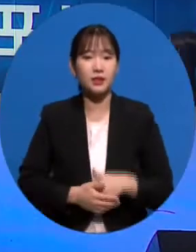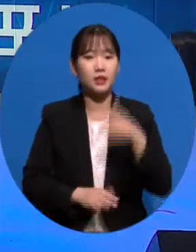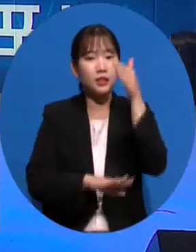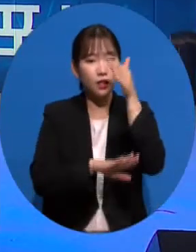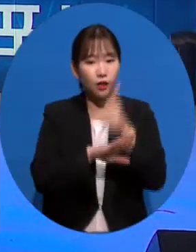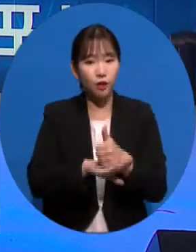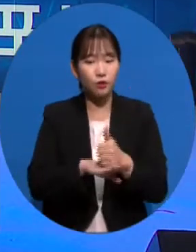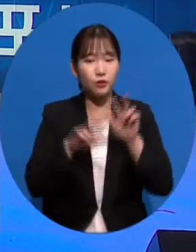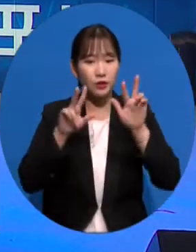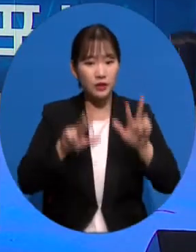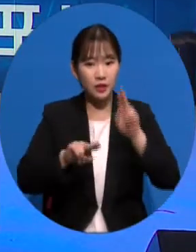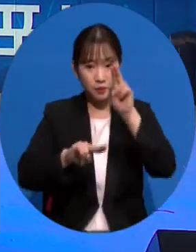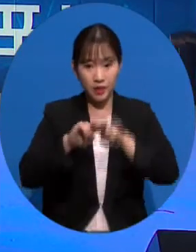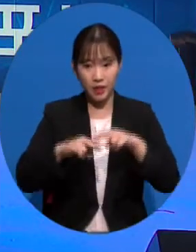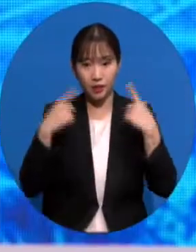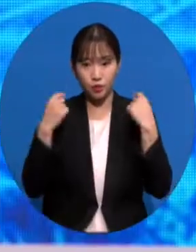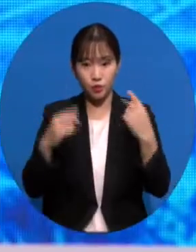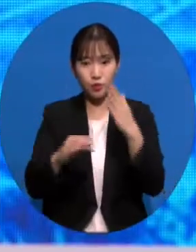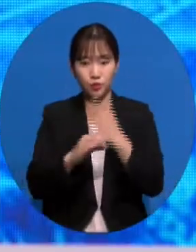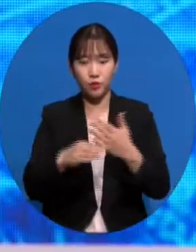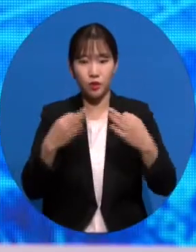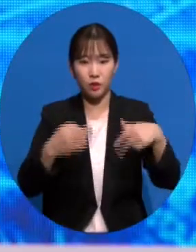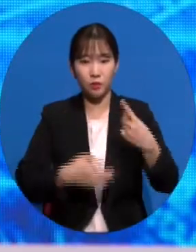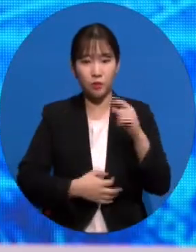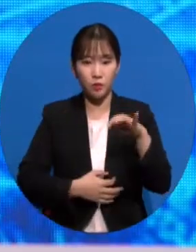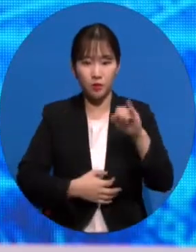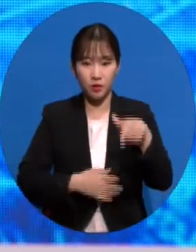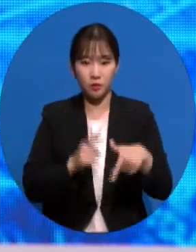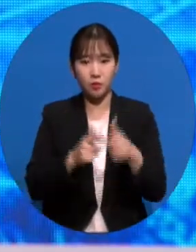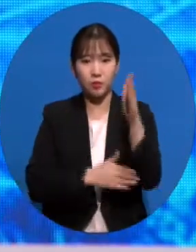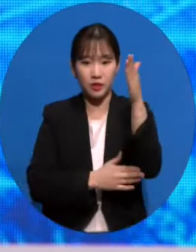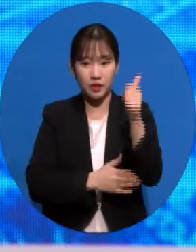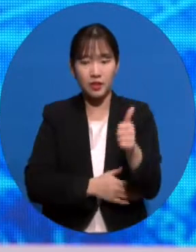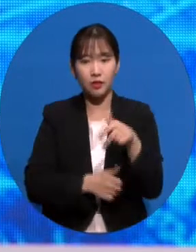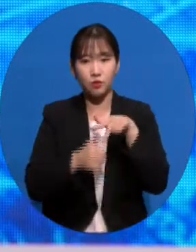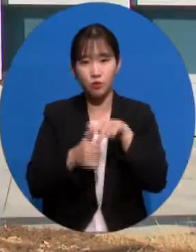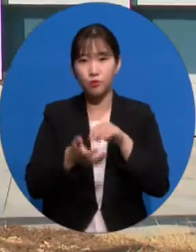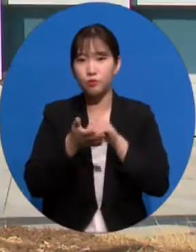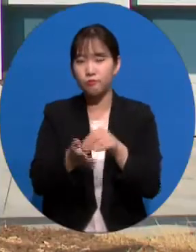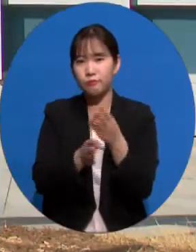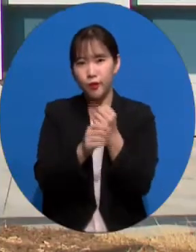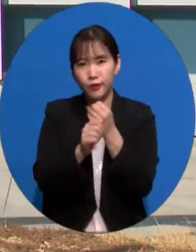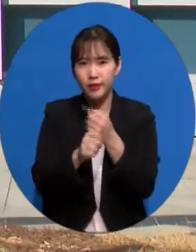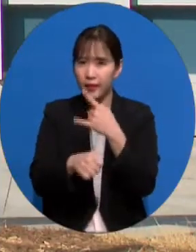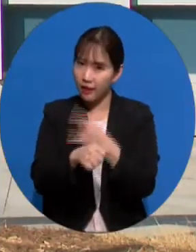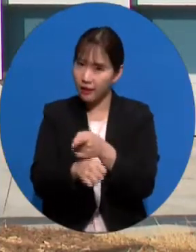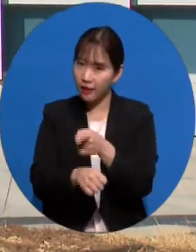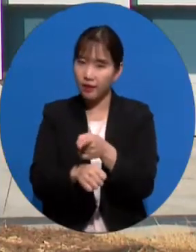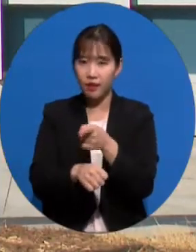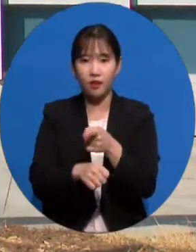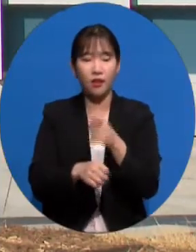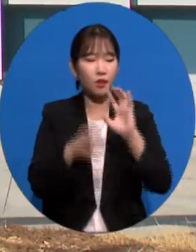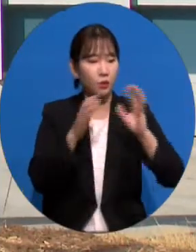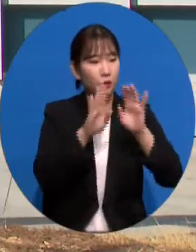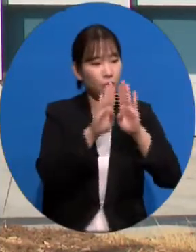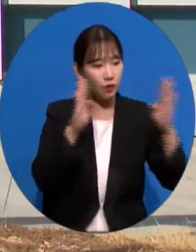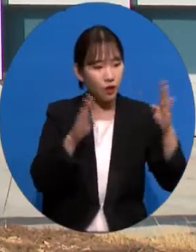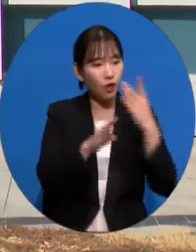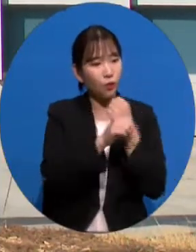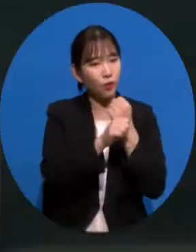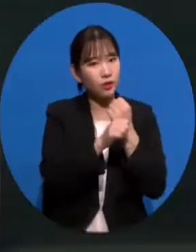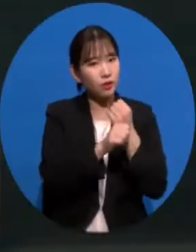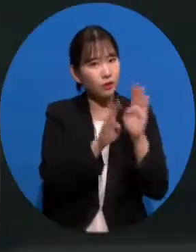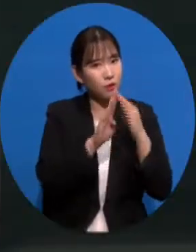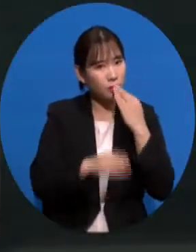결국 현직을 유지 중인 김종식 목포시장의 예비 후보 등록 시점이 토론회 개최 가능